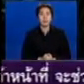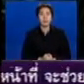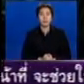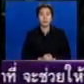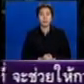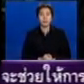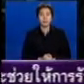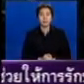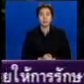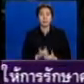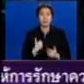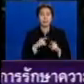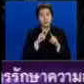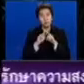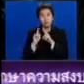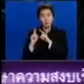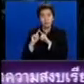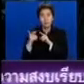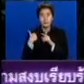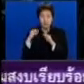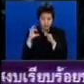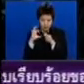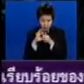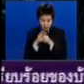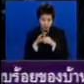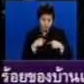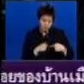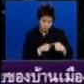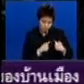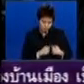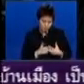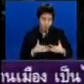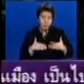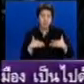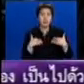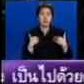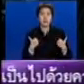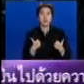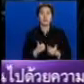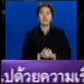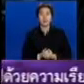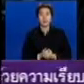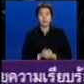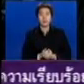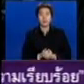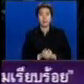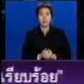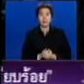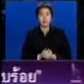จิตอะไรต่างๆก็ขอให้เป็นเรื่องกุศลทำให้จิตใจเบิกบานครับในส่วนใหญ่แล้วก็จะมักจะ